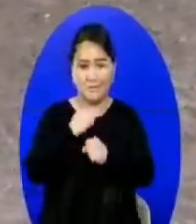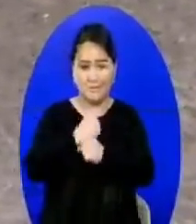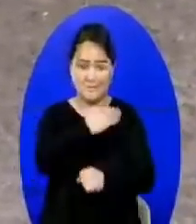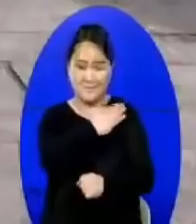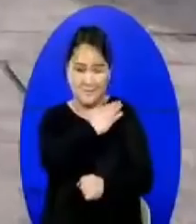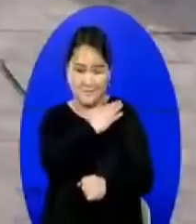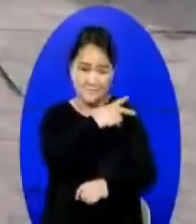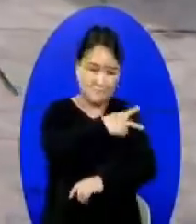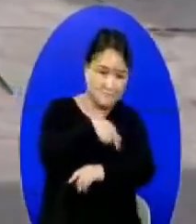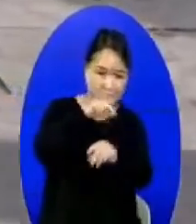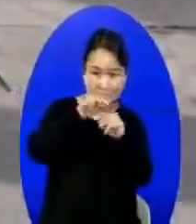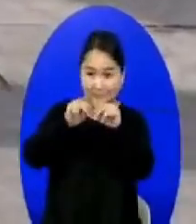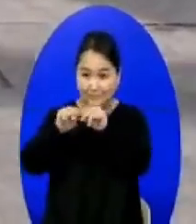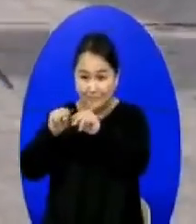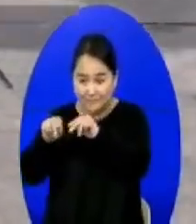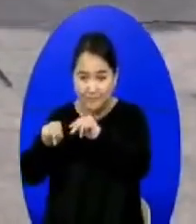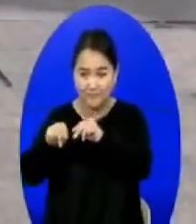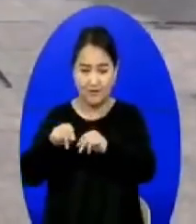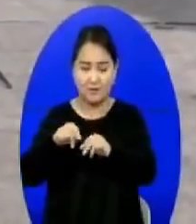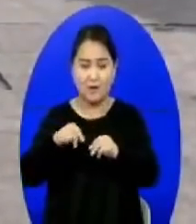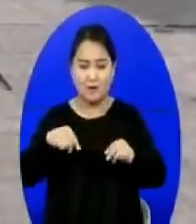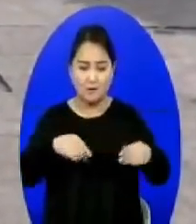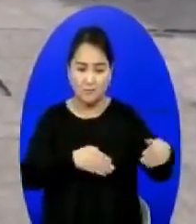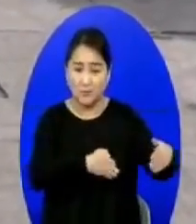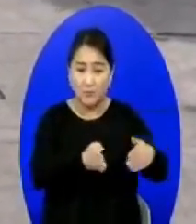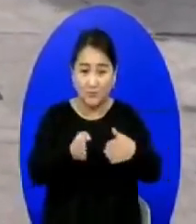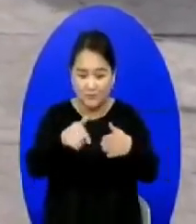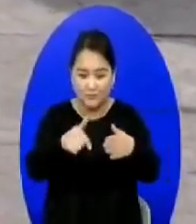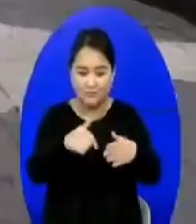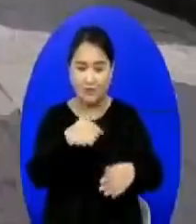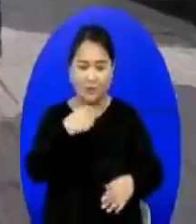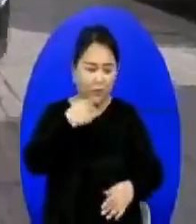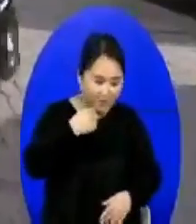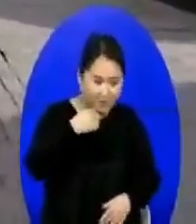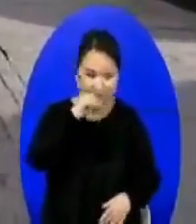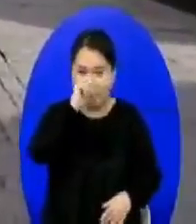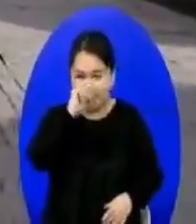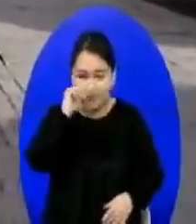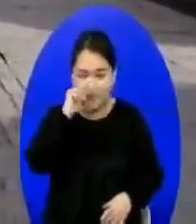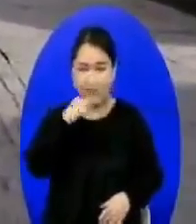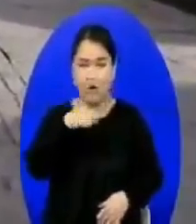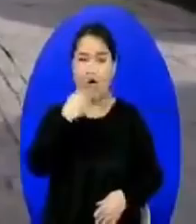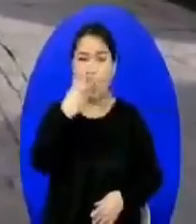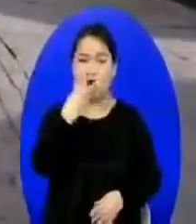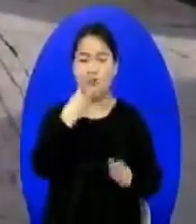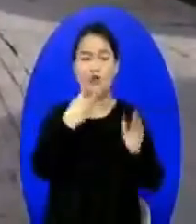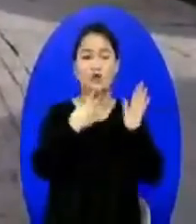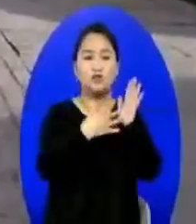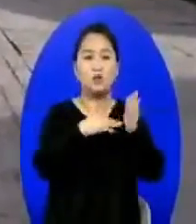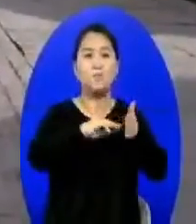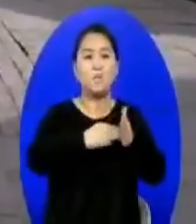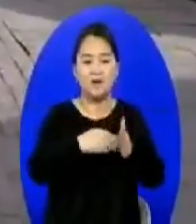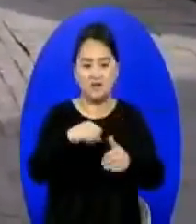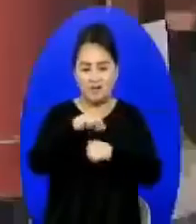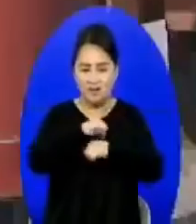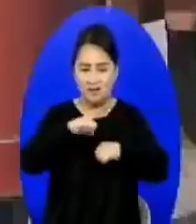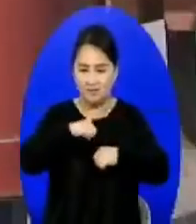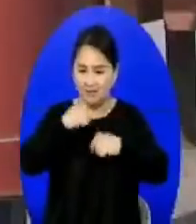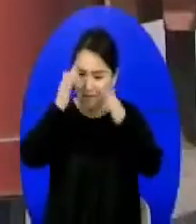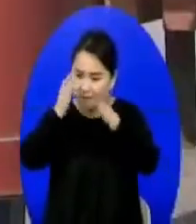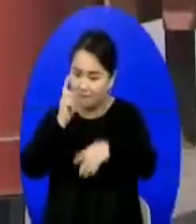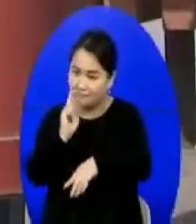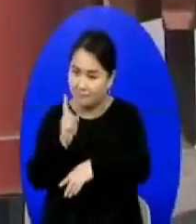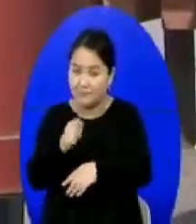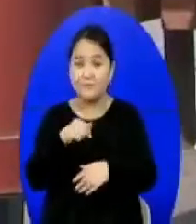эргүүлээр ажиллаж байна. Нийтийн эзэмшлийн гудамж талбайд нус шүлсээ хайж орчныг бохирдуулсан 29,000 иргэнд анхааруулга өгч 4660 гаруй